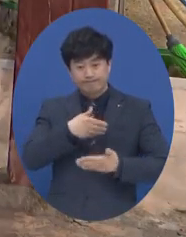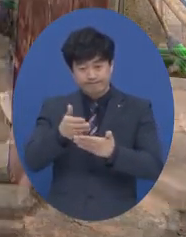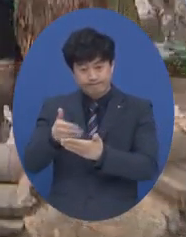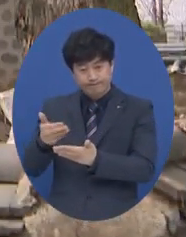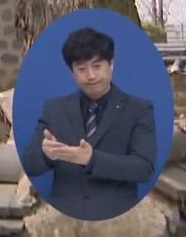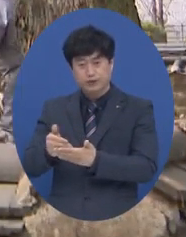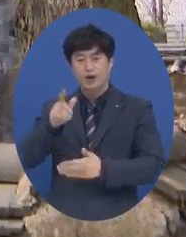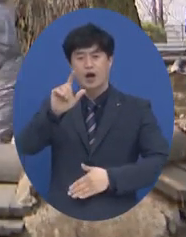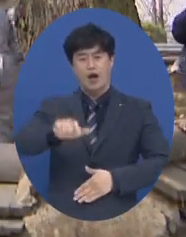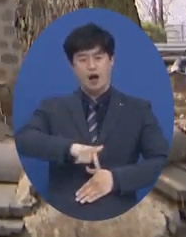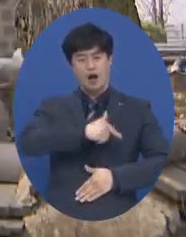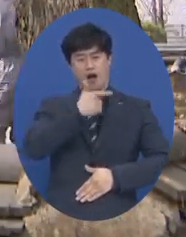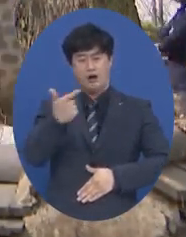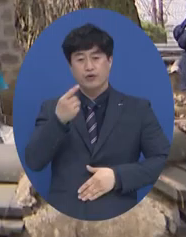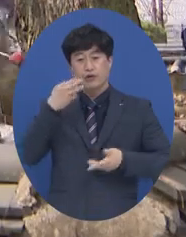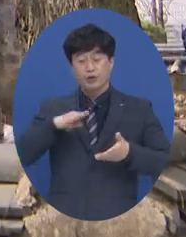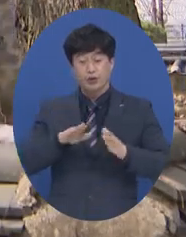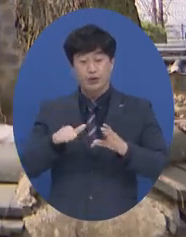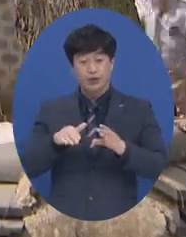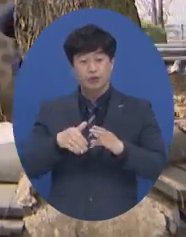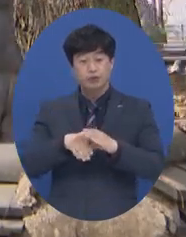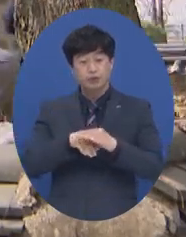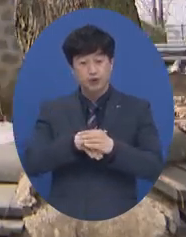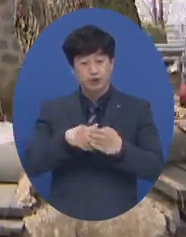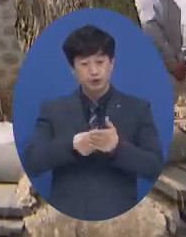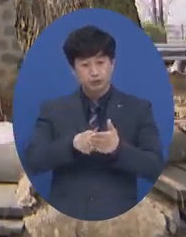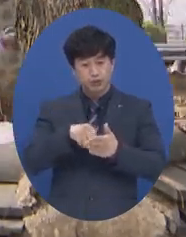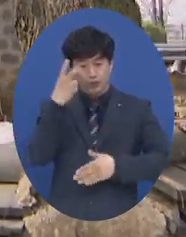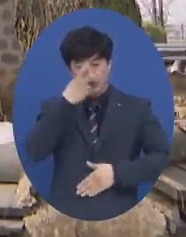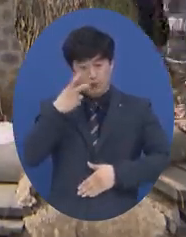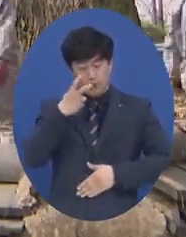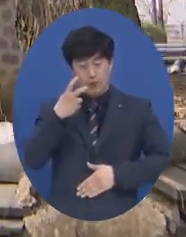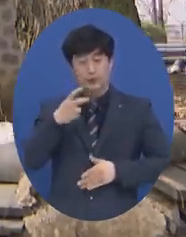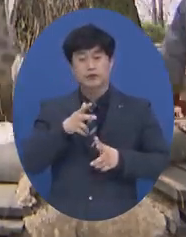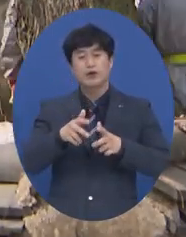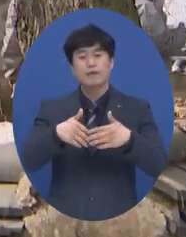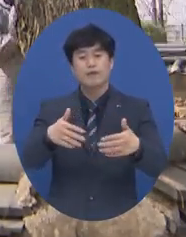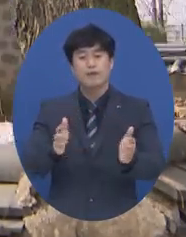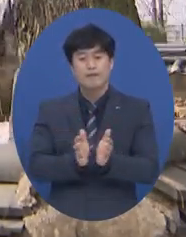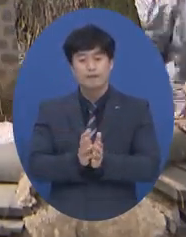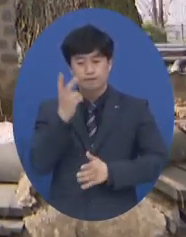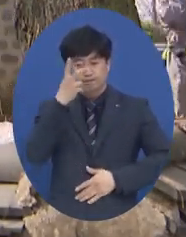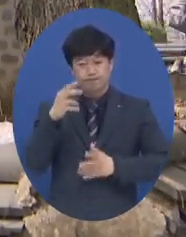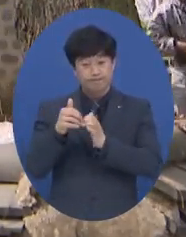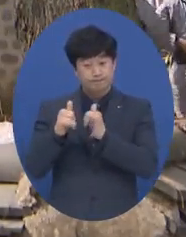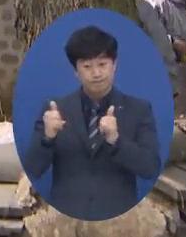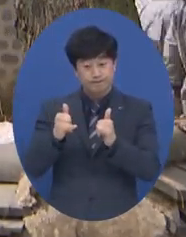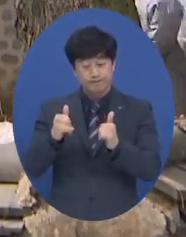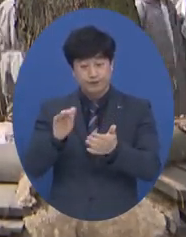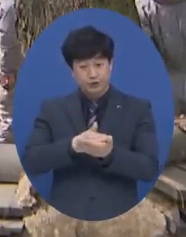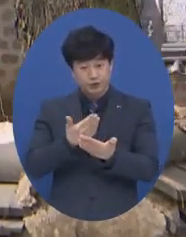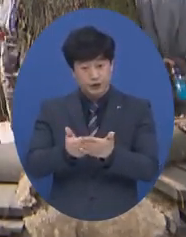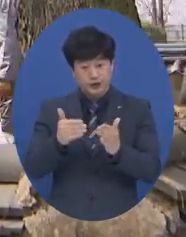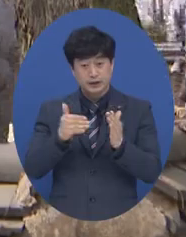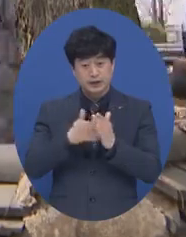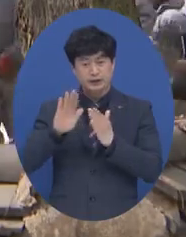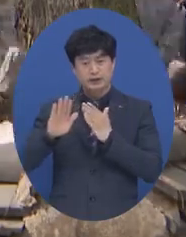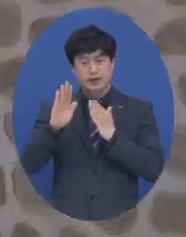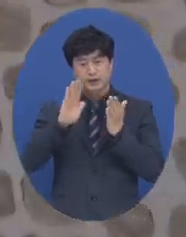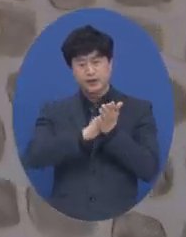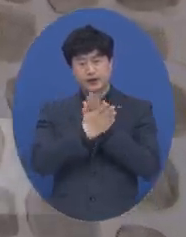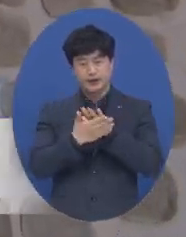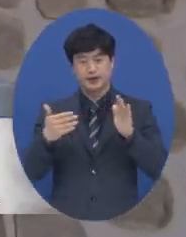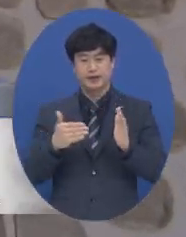꼬박 하루동안 경기도 문화재 돌봄 사업단 지킴이 들의 손을 거치고 서야 새단장을 마쳤습니다